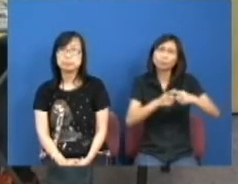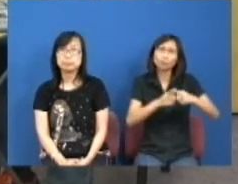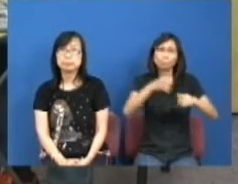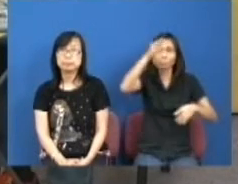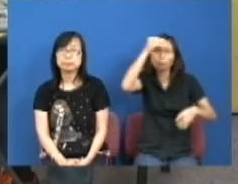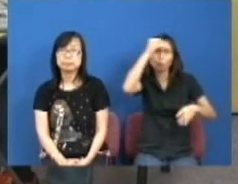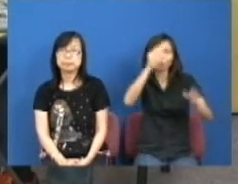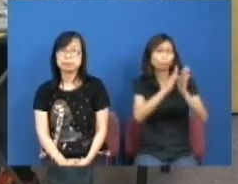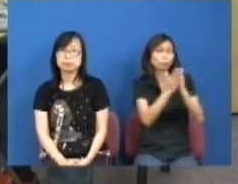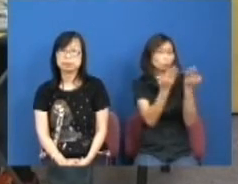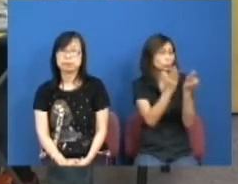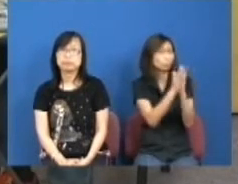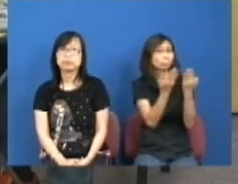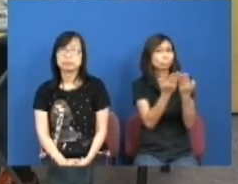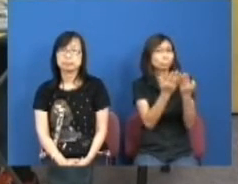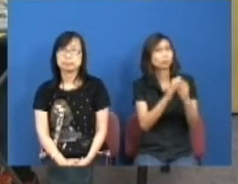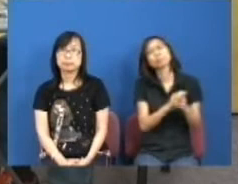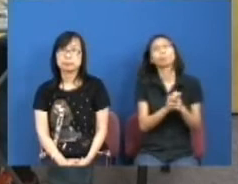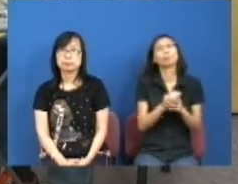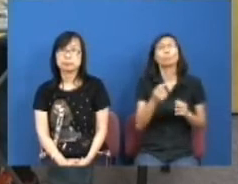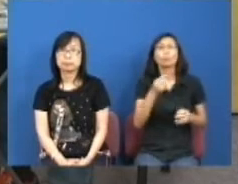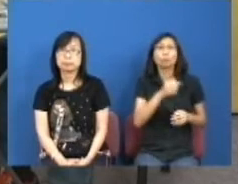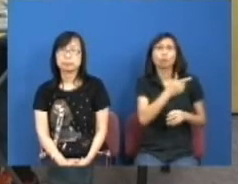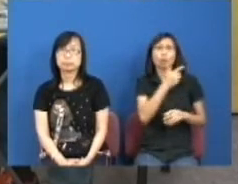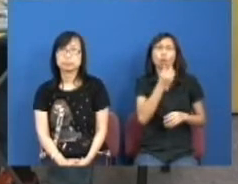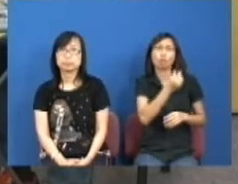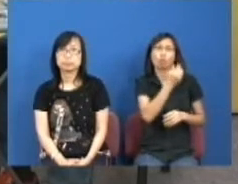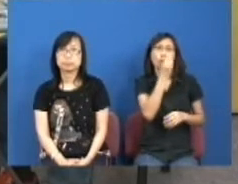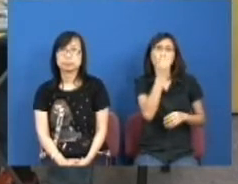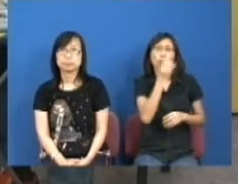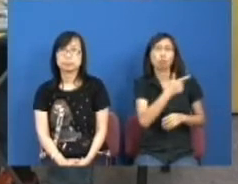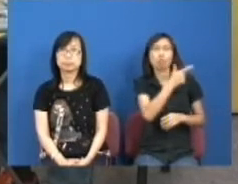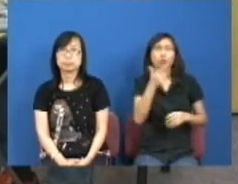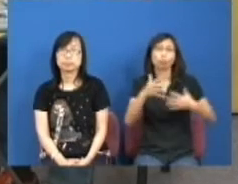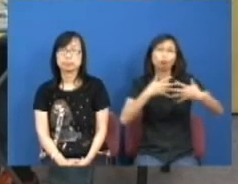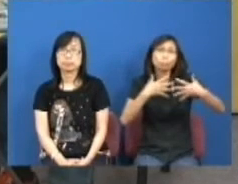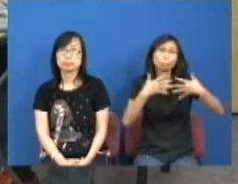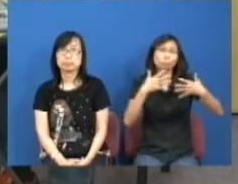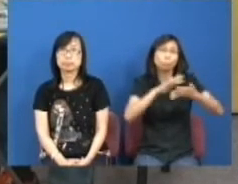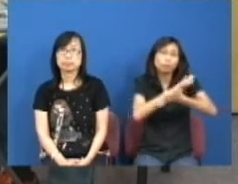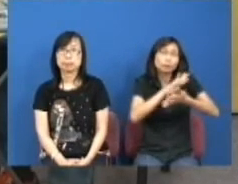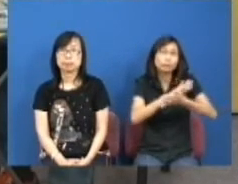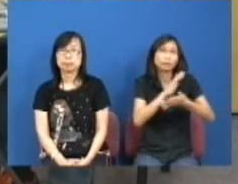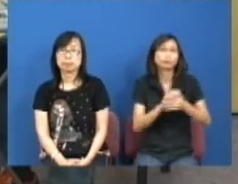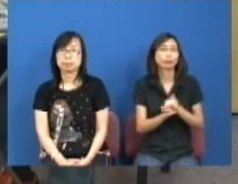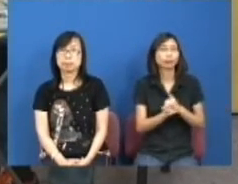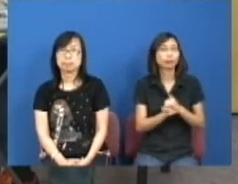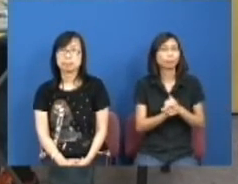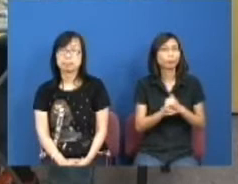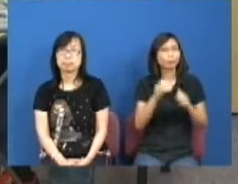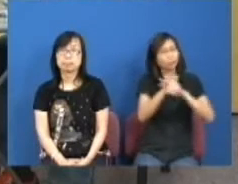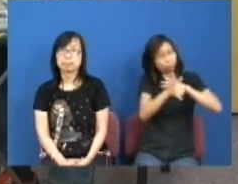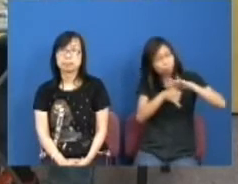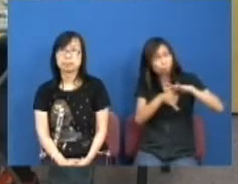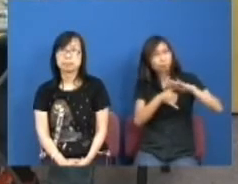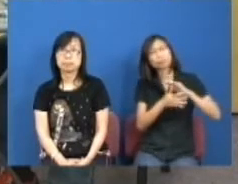避本土意識，或者對本土意識嘅一個整理或者一個梳理，究竟有冇做一個即